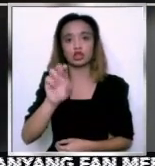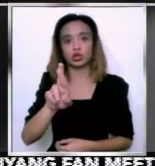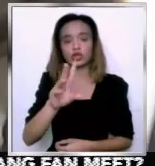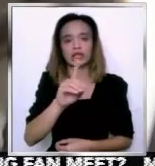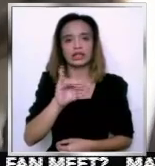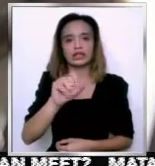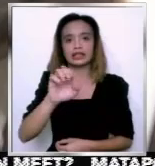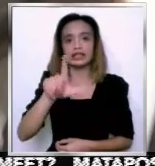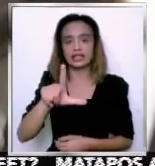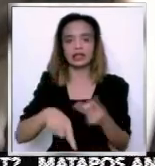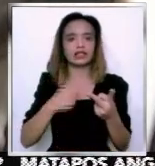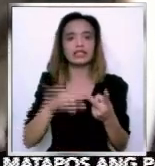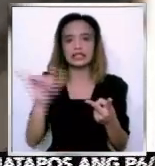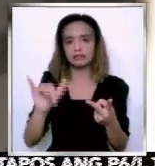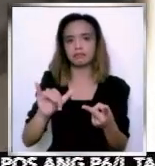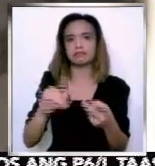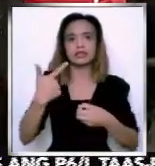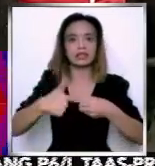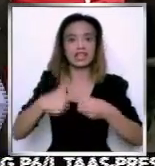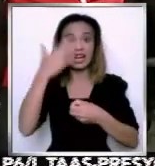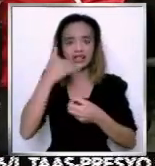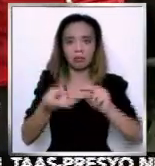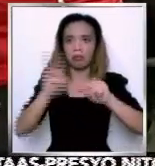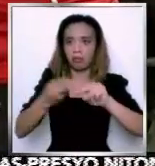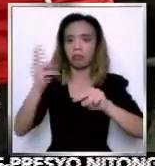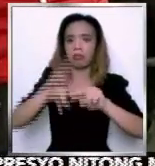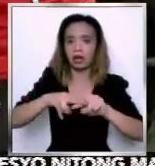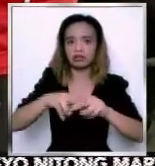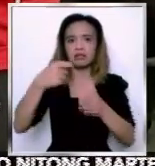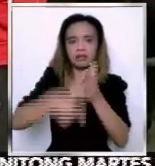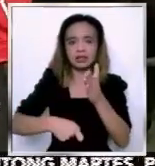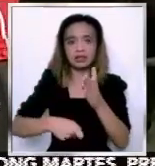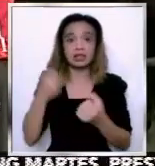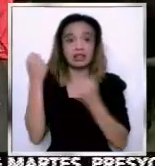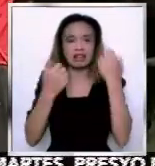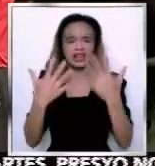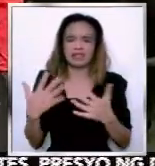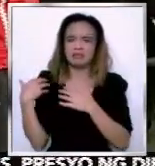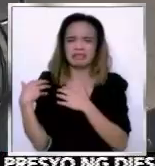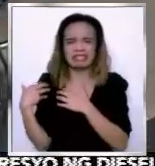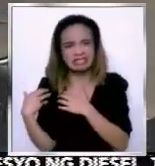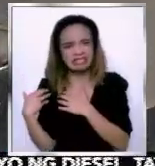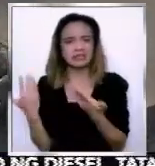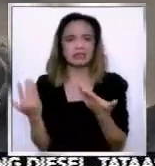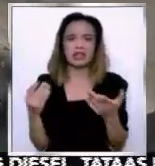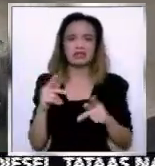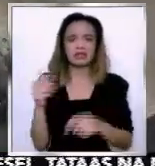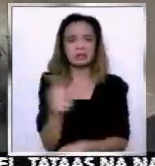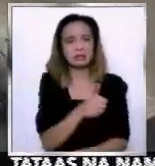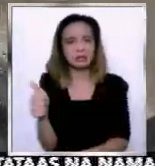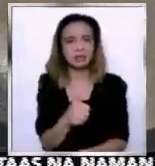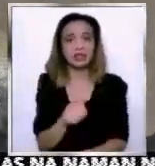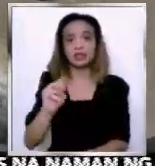ng gasolina. Dahil sa sunod-sunod na taas presyo, umaaray na ang mga tsuper na mga pampublikong sasakyan. Sa Malolos,